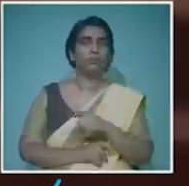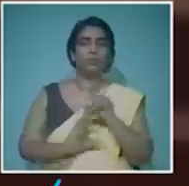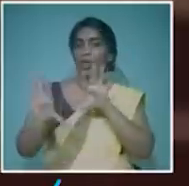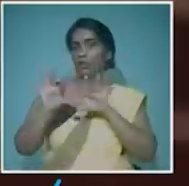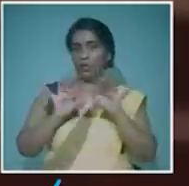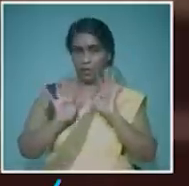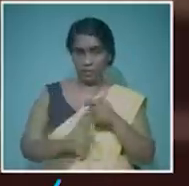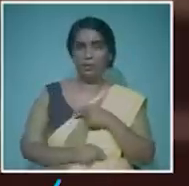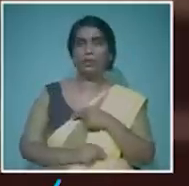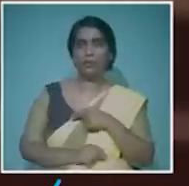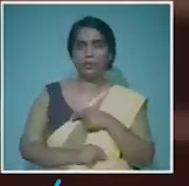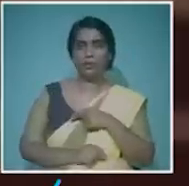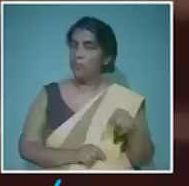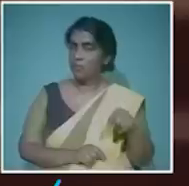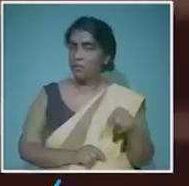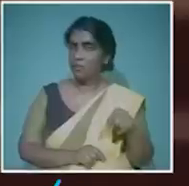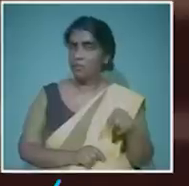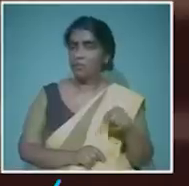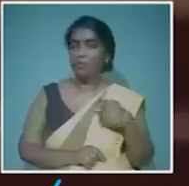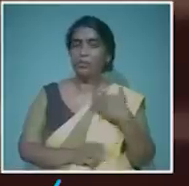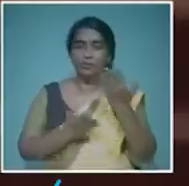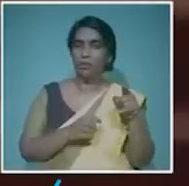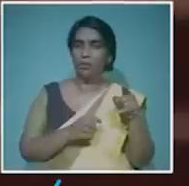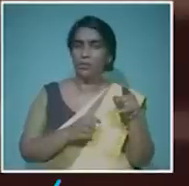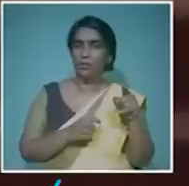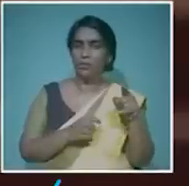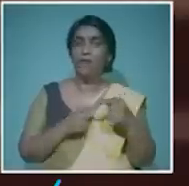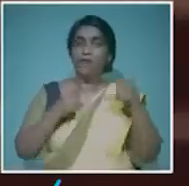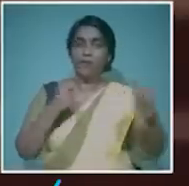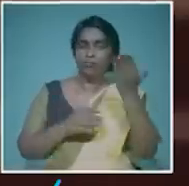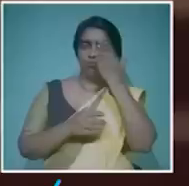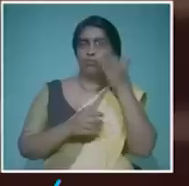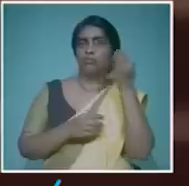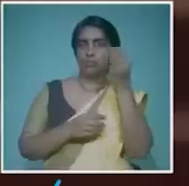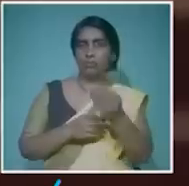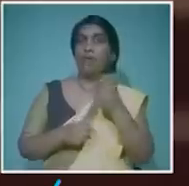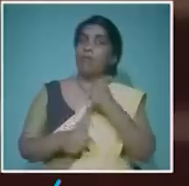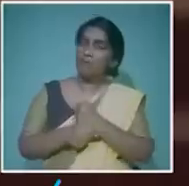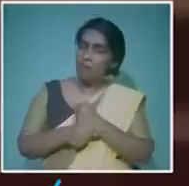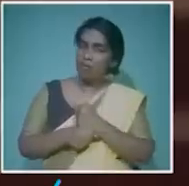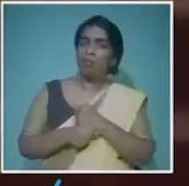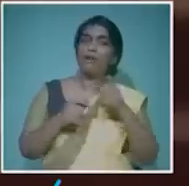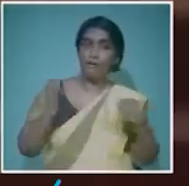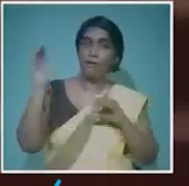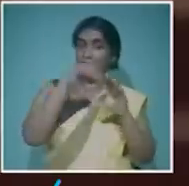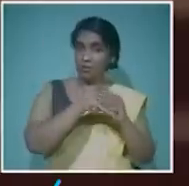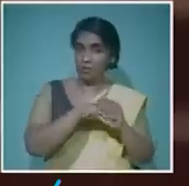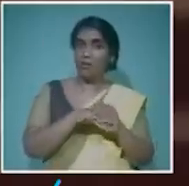කිරීම සිදු කරන්නේ. එතකොට අද පූර්වාදර්ශයක් දුන්න විපක්ෂ නායකතුමා ආණ්ඩු පක්ෂයේ ඉඳන් විපක්ෂයට